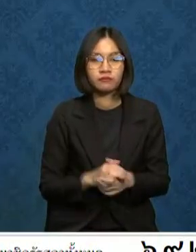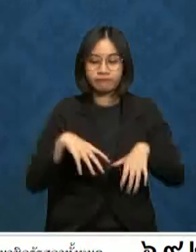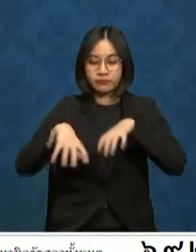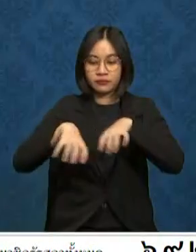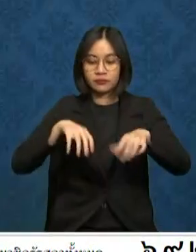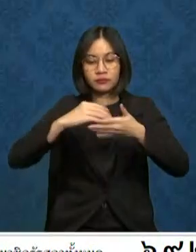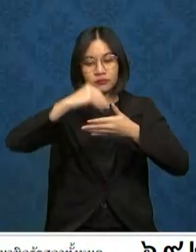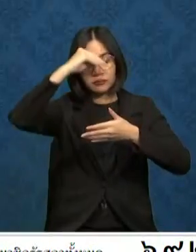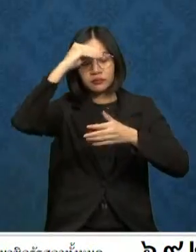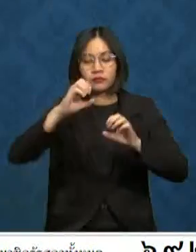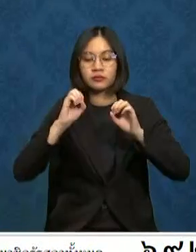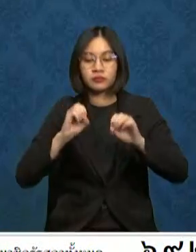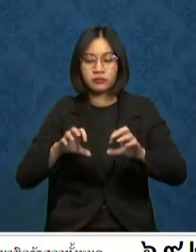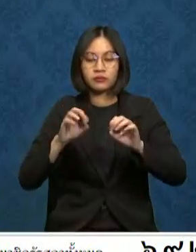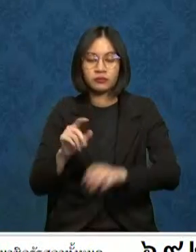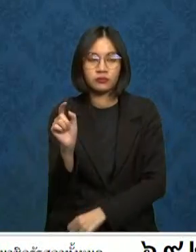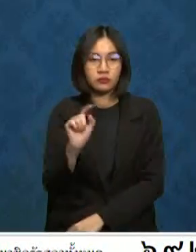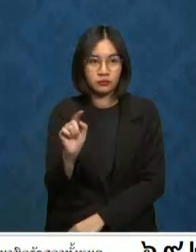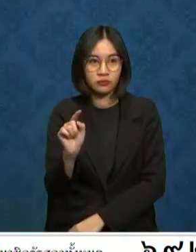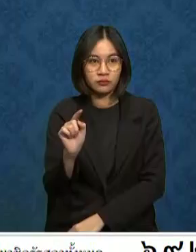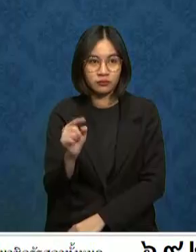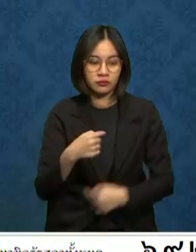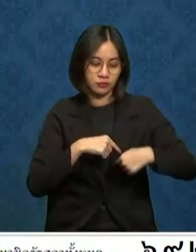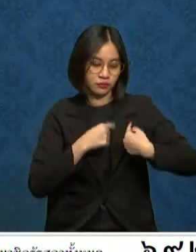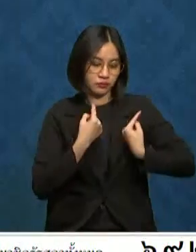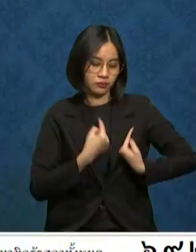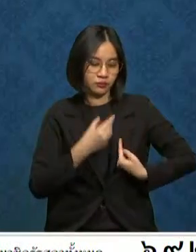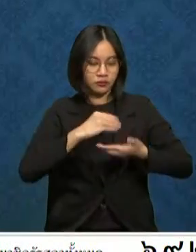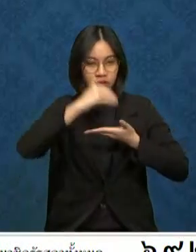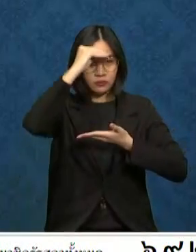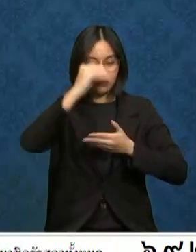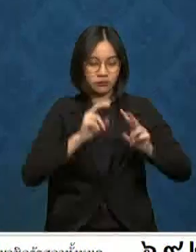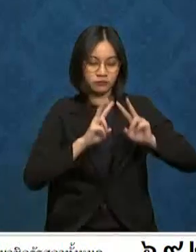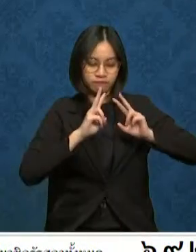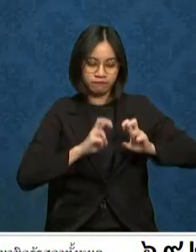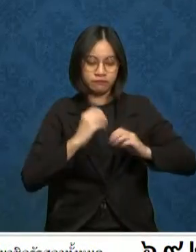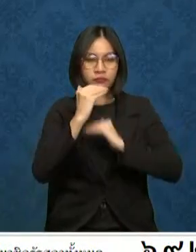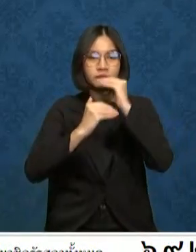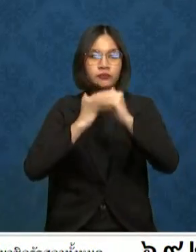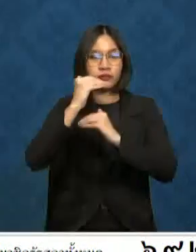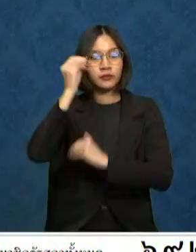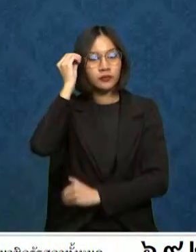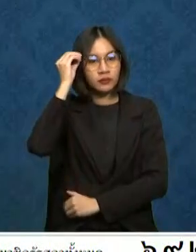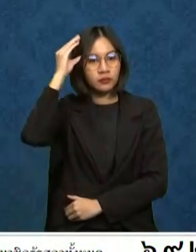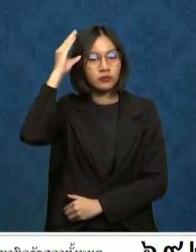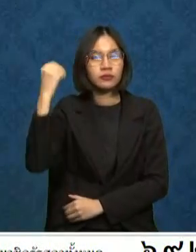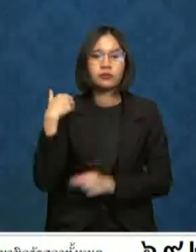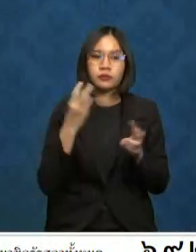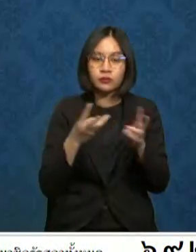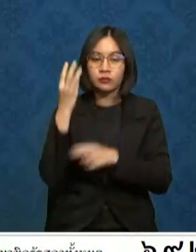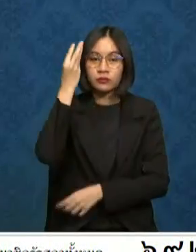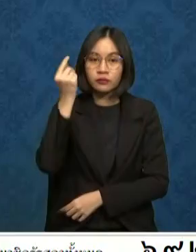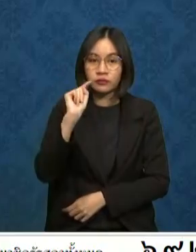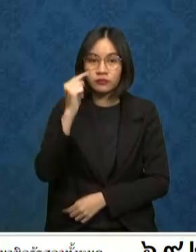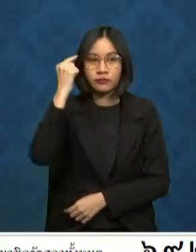การเรียนการสอนก็คือนวัตกรรมจิตศึกษาคือการพัฒนาปัญญาภายในที่มีหลักคิดก็คือการ